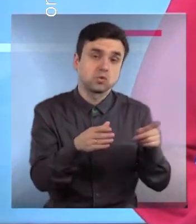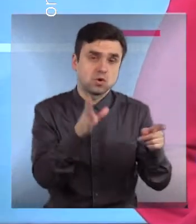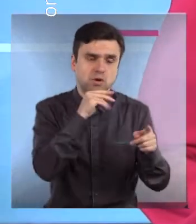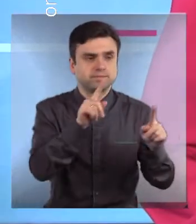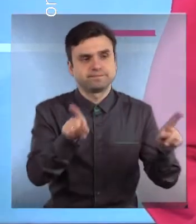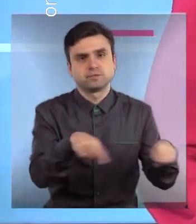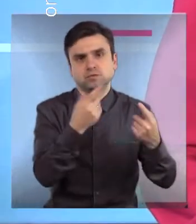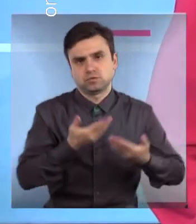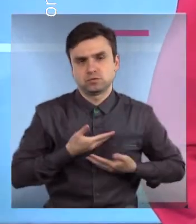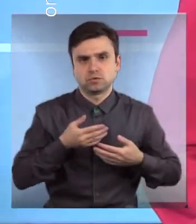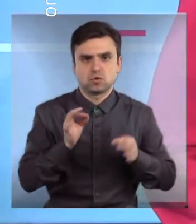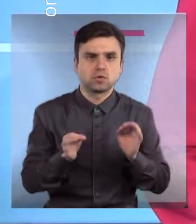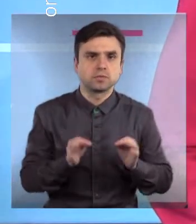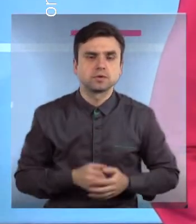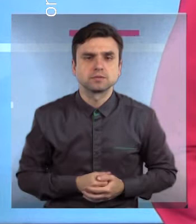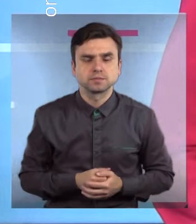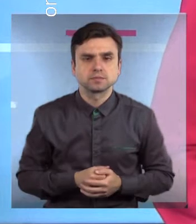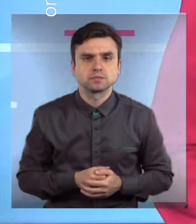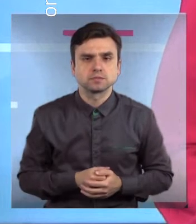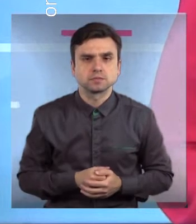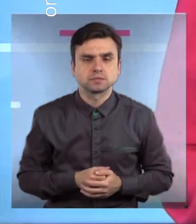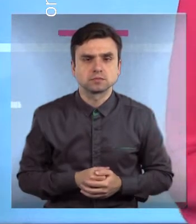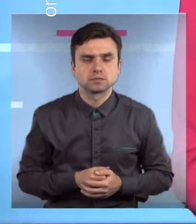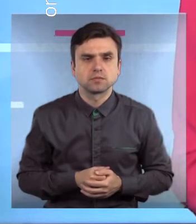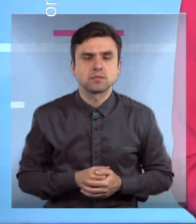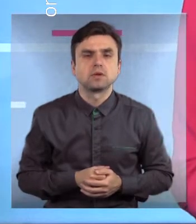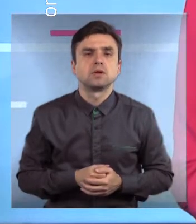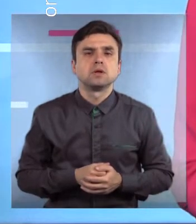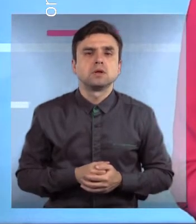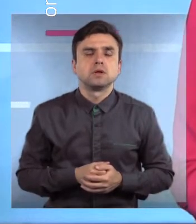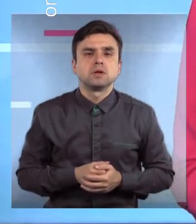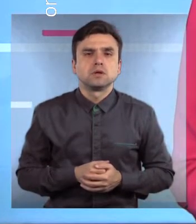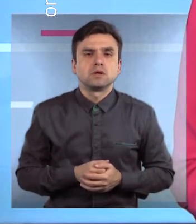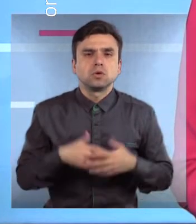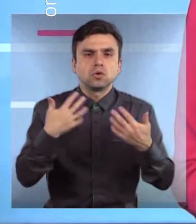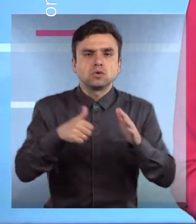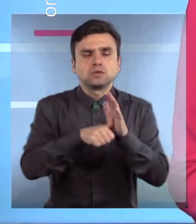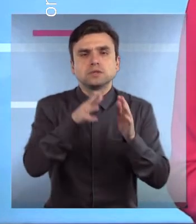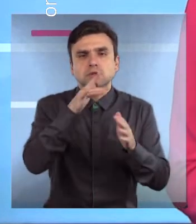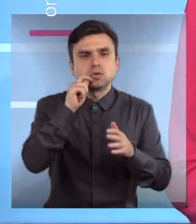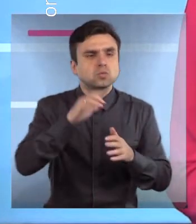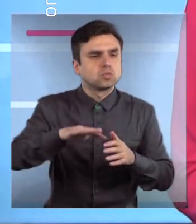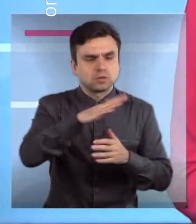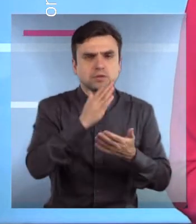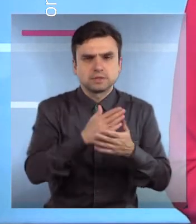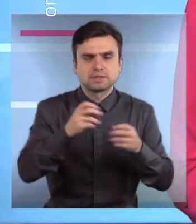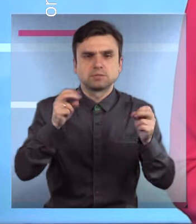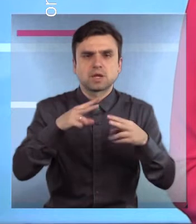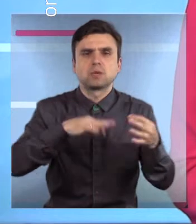Кот-клаб «Україна» – перезавантаження. Вже 6 років в Україні існує проект, в межах якого волонтери безкоштовно навчають